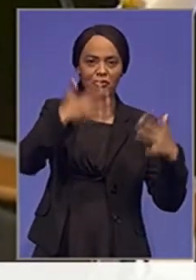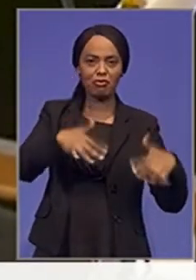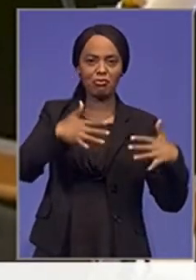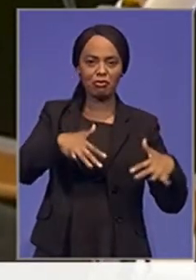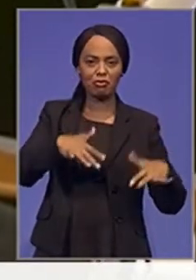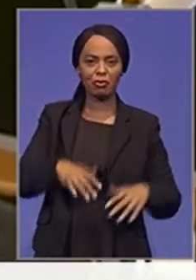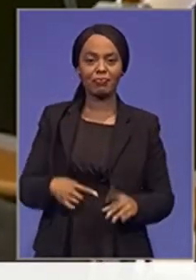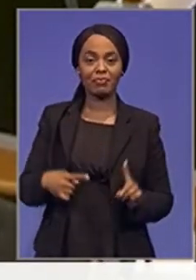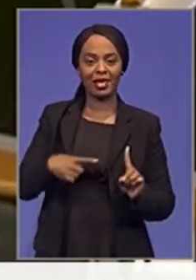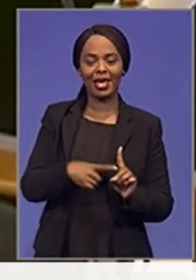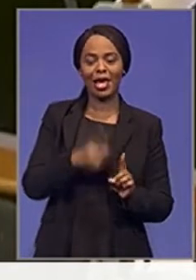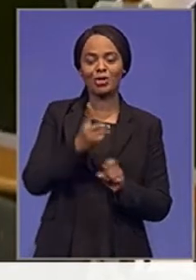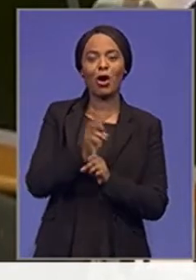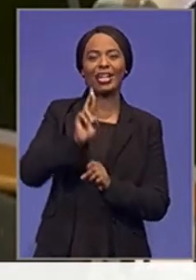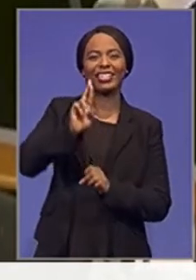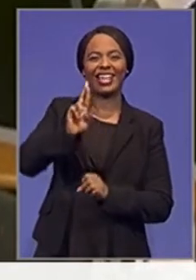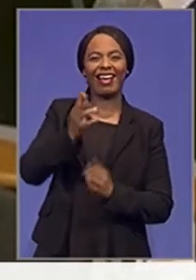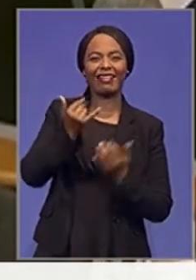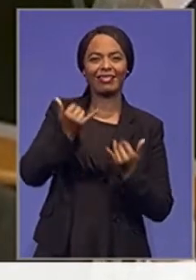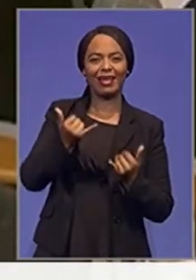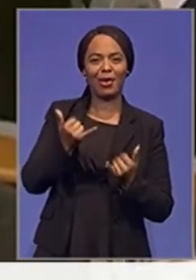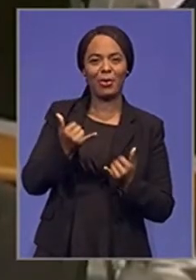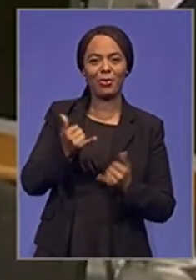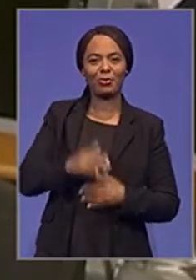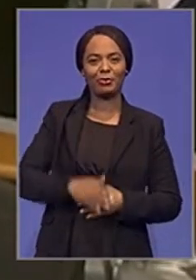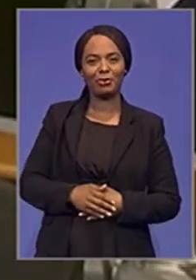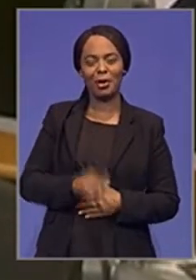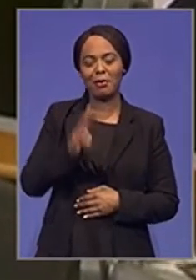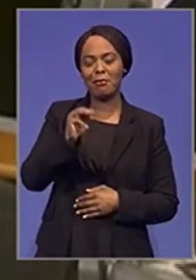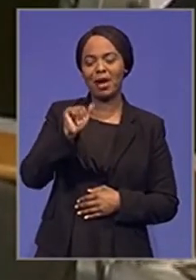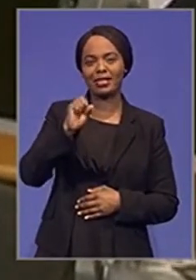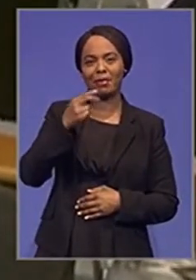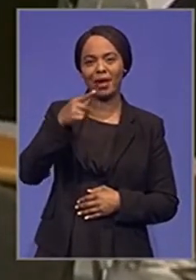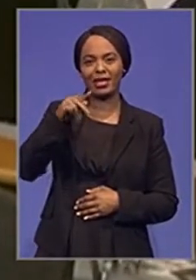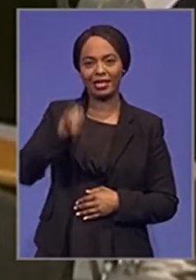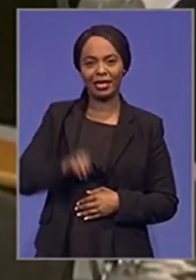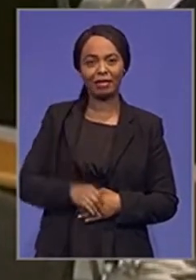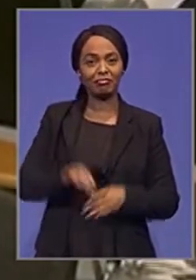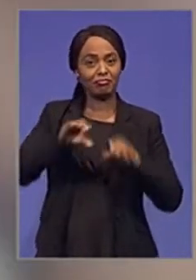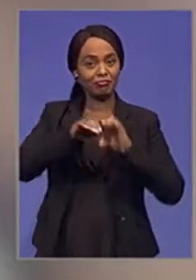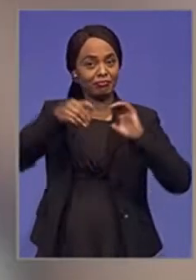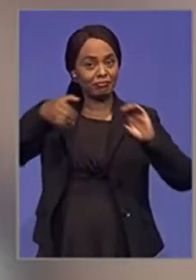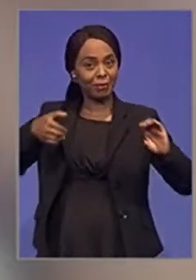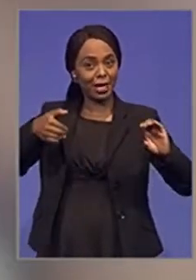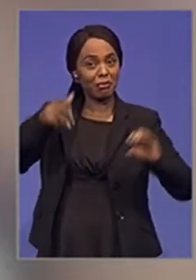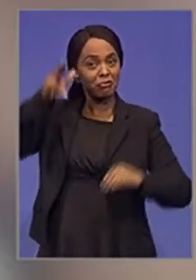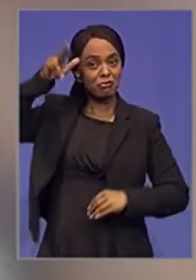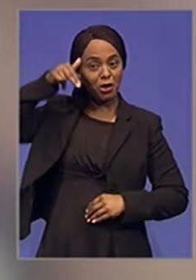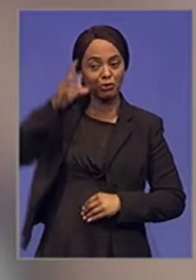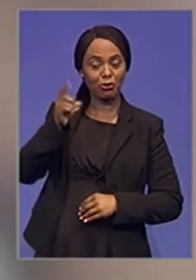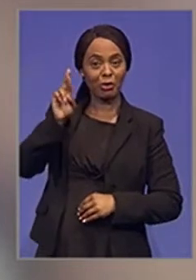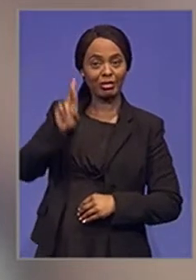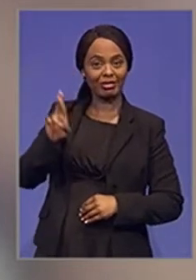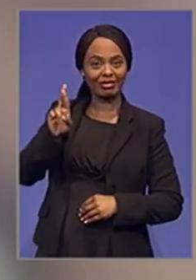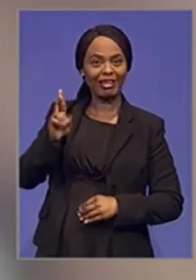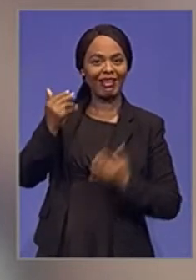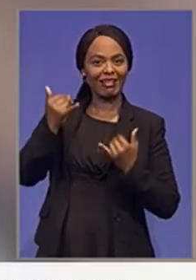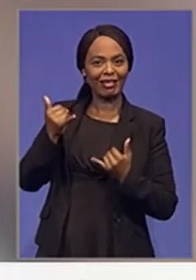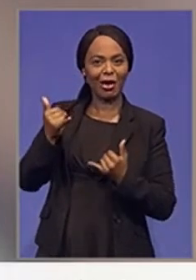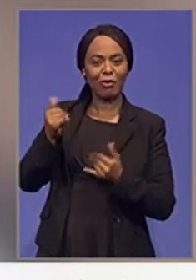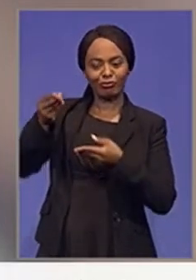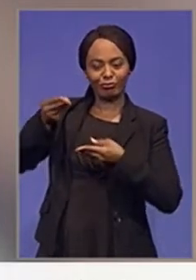Dr. Moloko Mashamaite kgerata ye ya bongaka magagešo ya thompo ke letse ke ifule mao kgerata ye